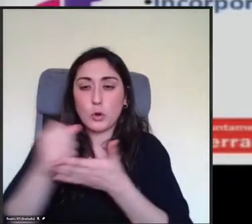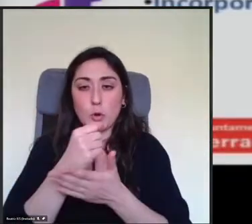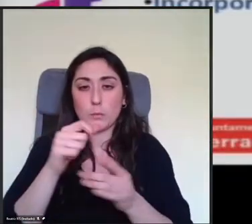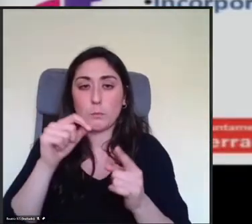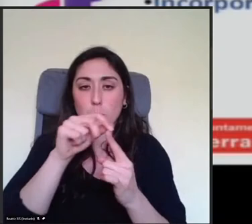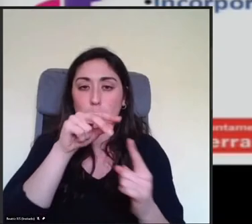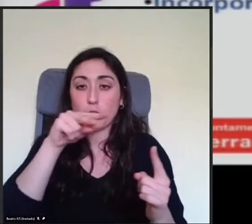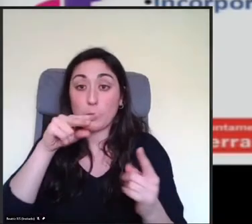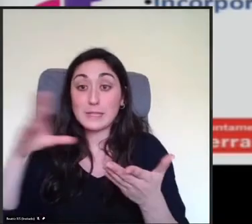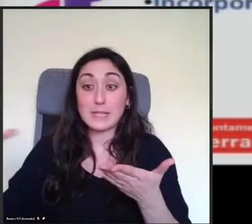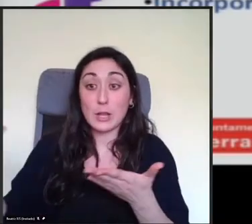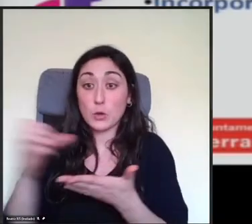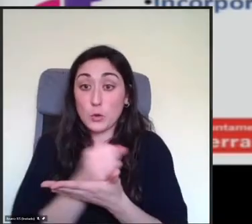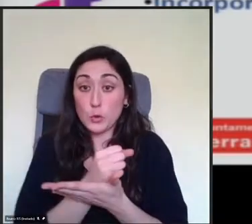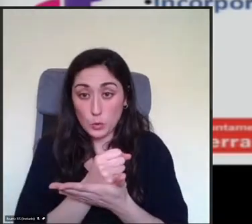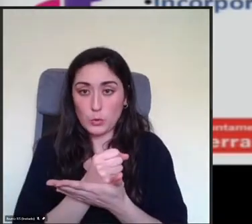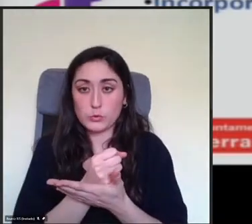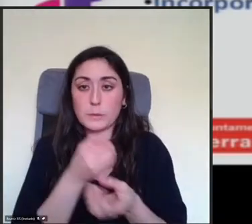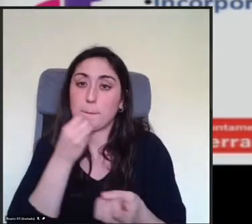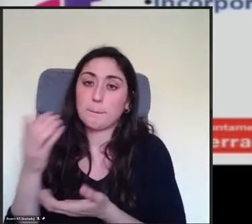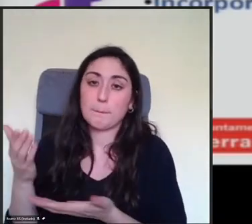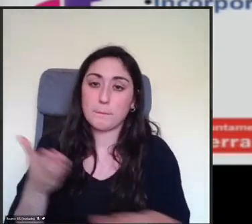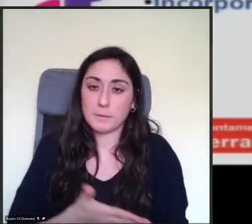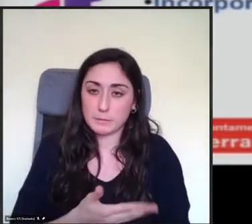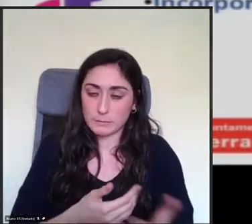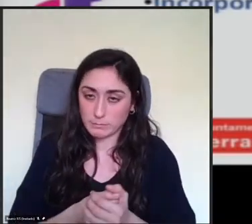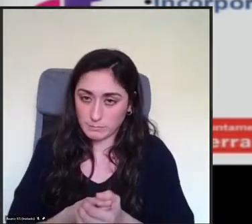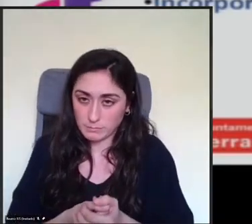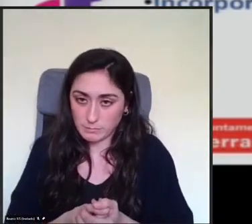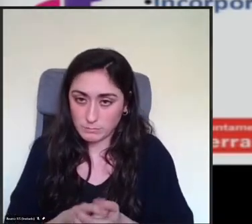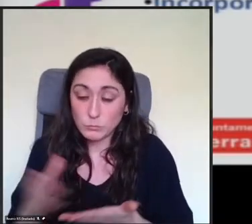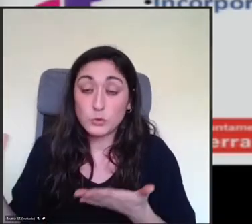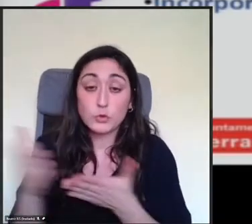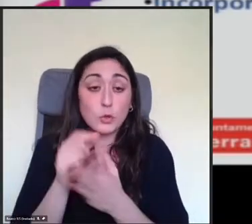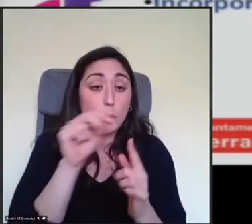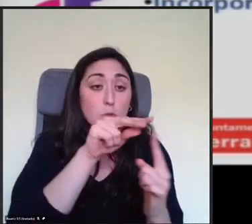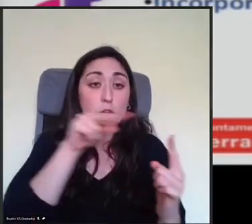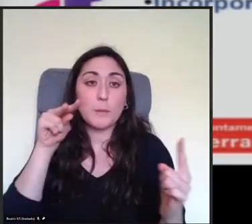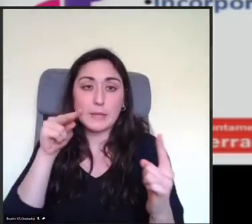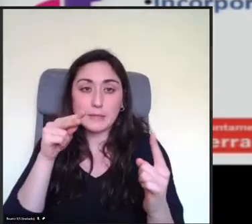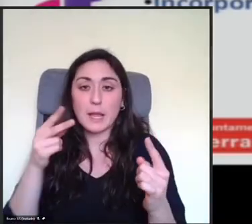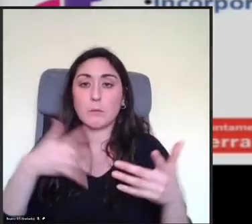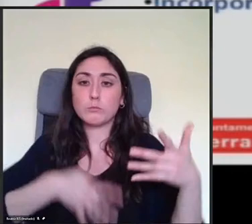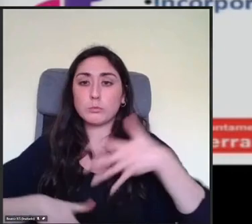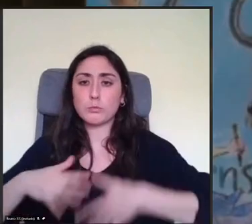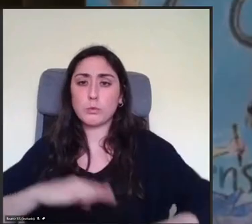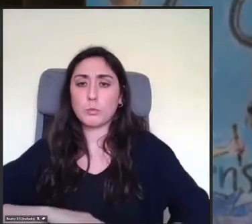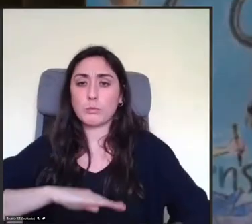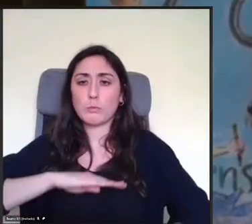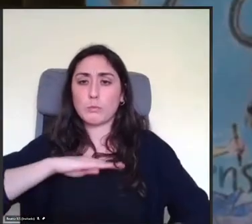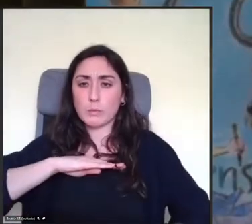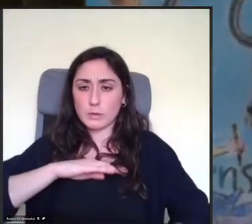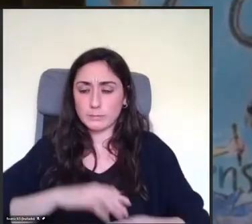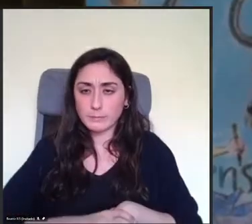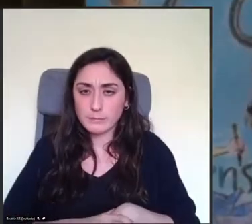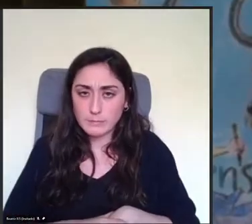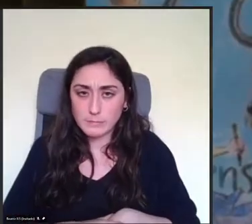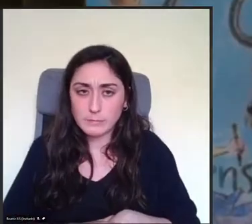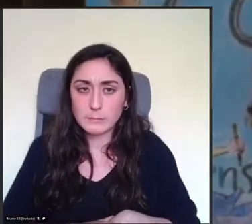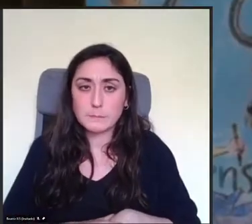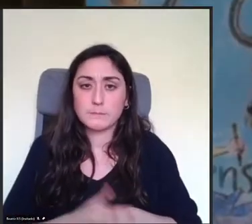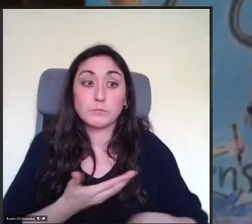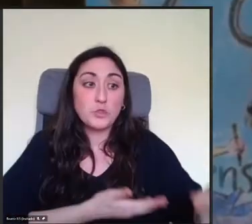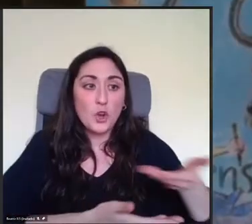ben rebuts. Tots els punts de vista sumen. Totes les combinacions de punts de vista generen sinergies d'allò